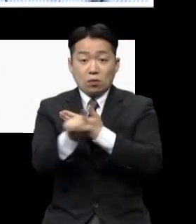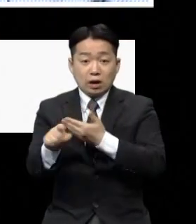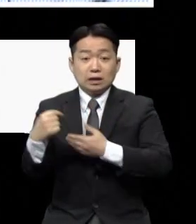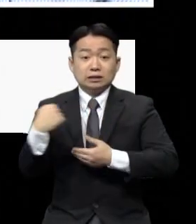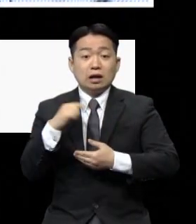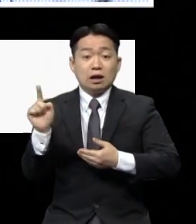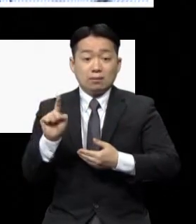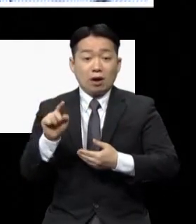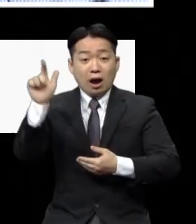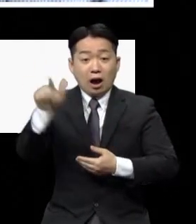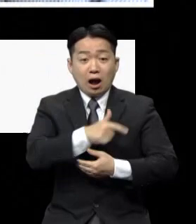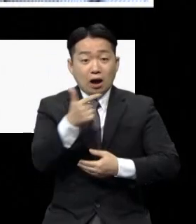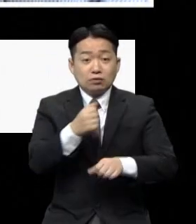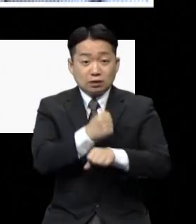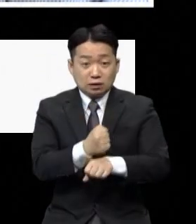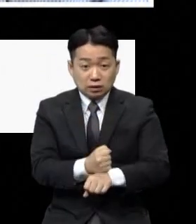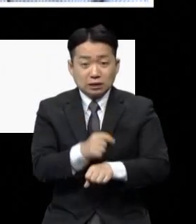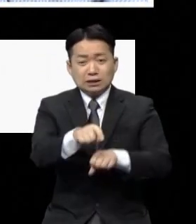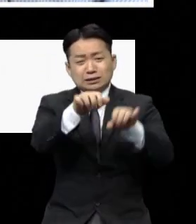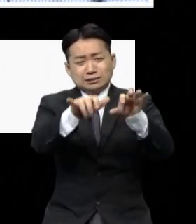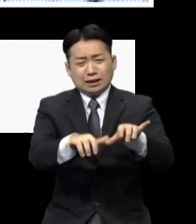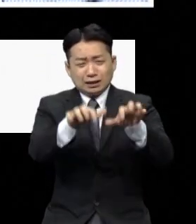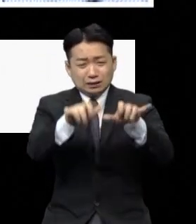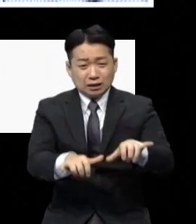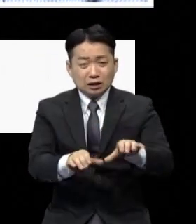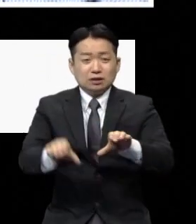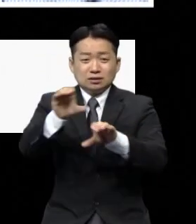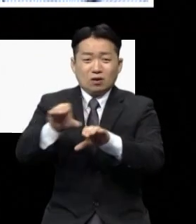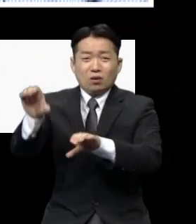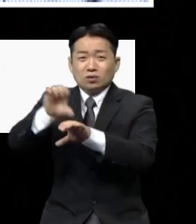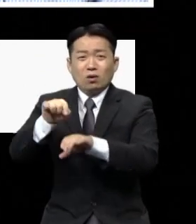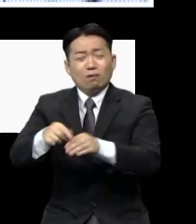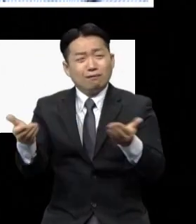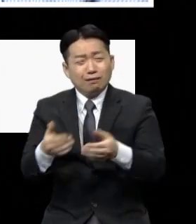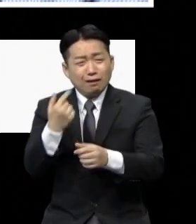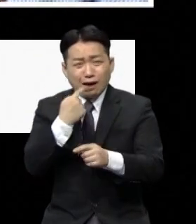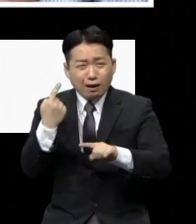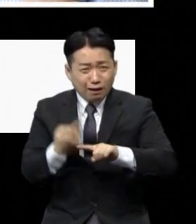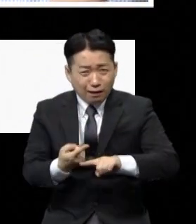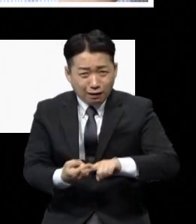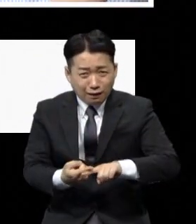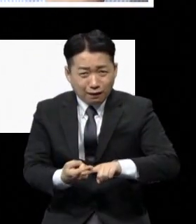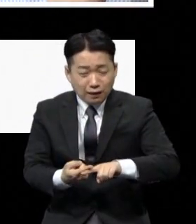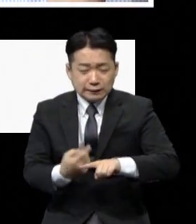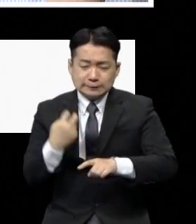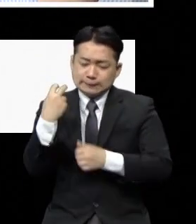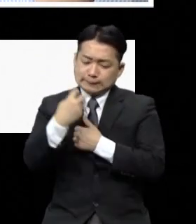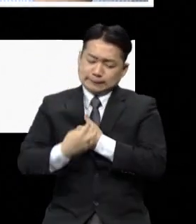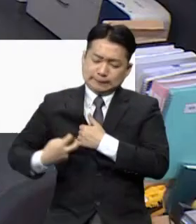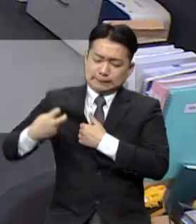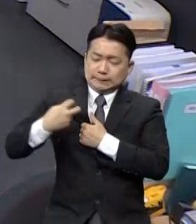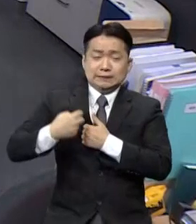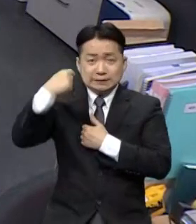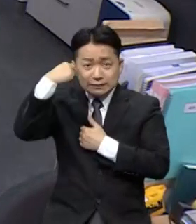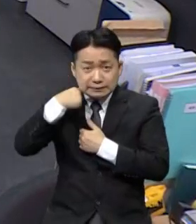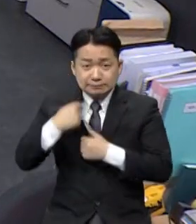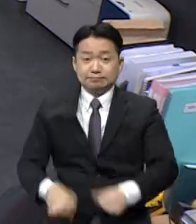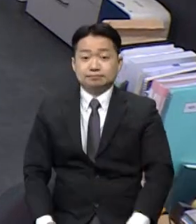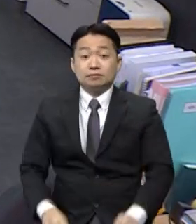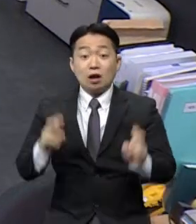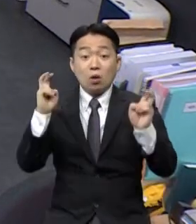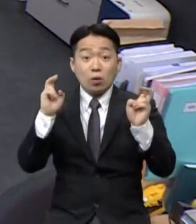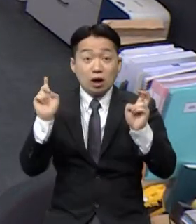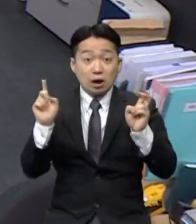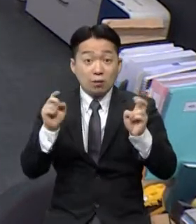나의 어떤 일과에 대해서 막 작성을 해야 되고 그런 게 또 추가적으로 일이 되는 거예요. 그리고 되게 감시당하는 느낌이 들고.